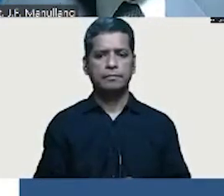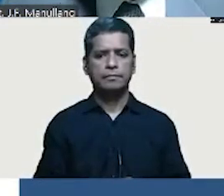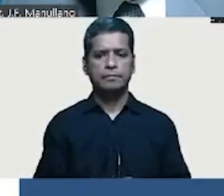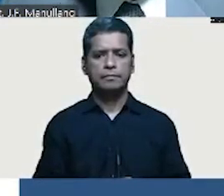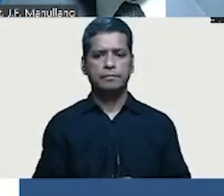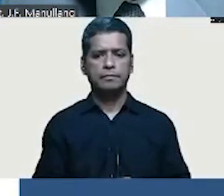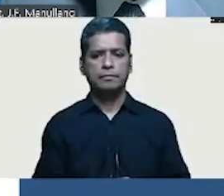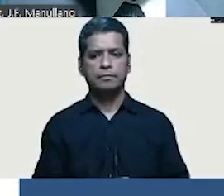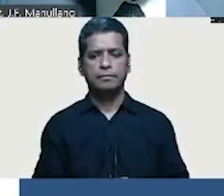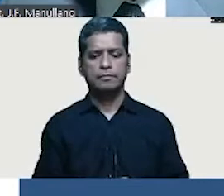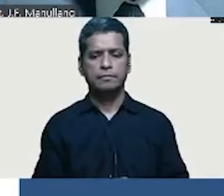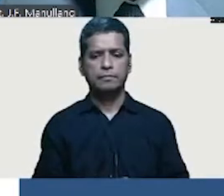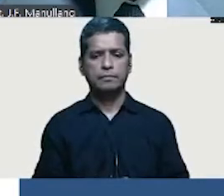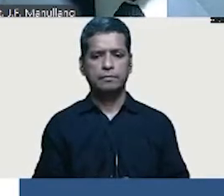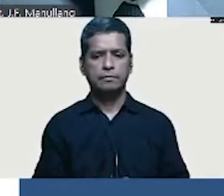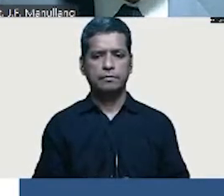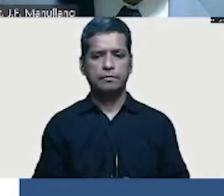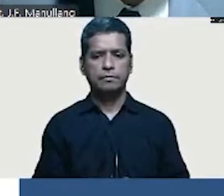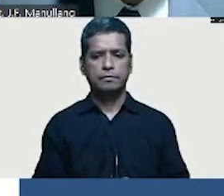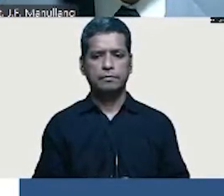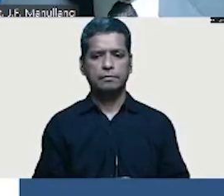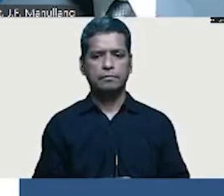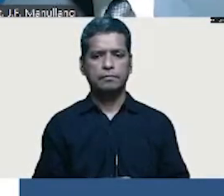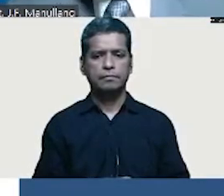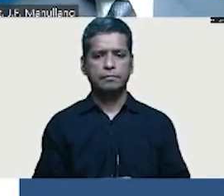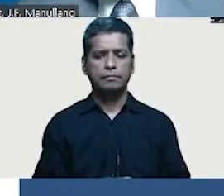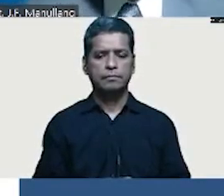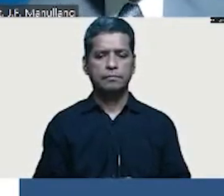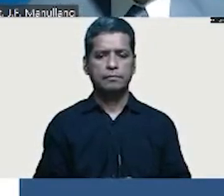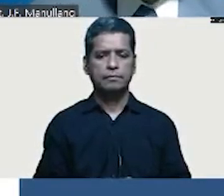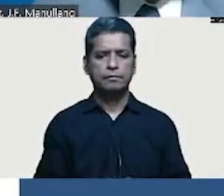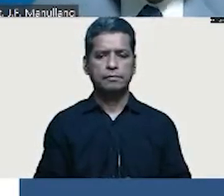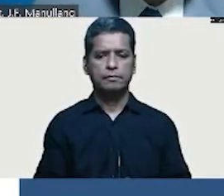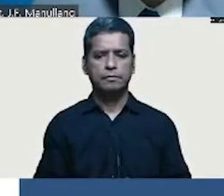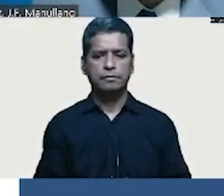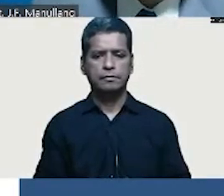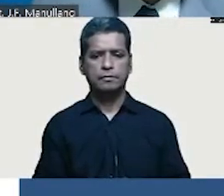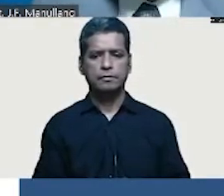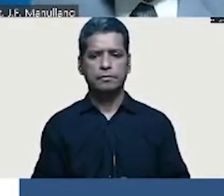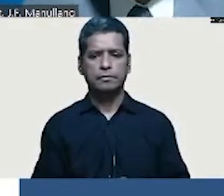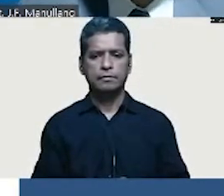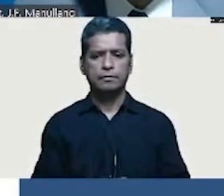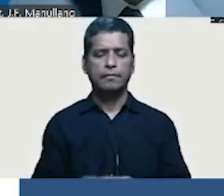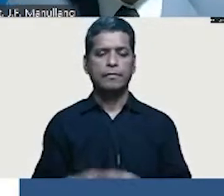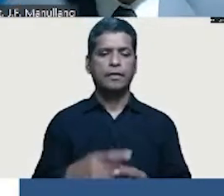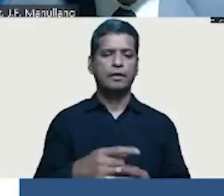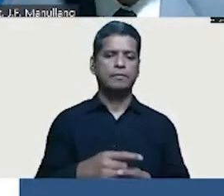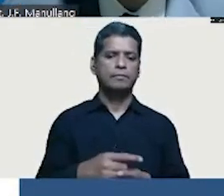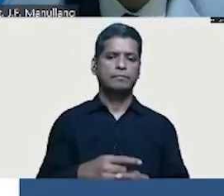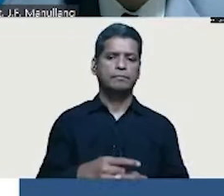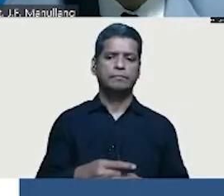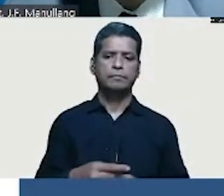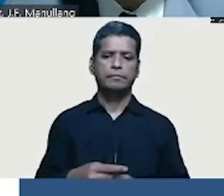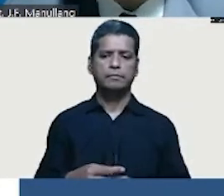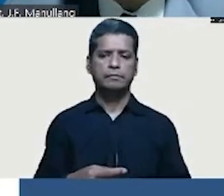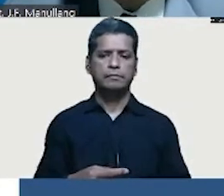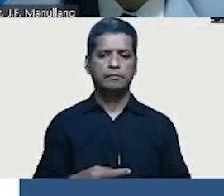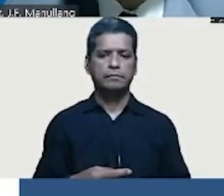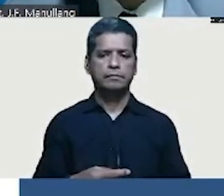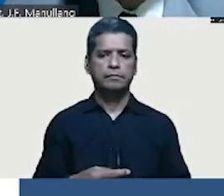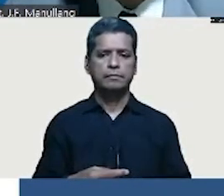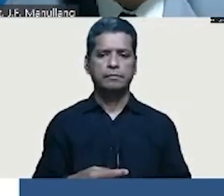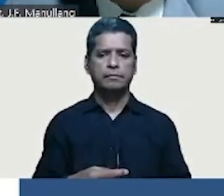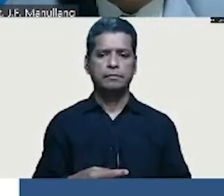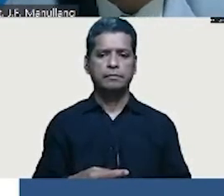yaitu Pak Rusia atau nganti sejam kedua kali diri kalau-kalau mereka tidak menantikan